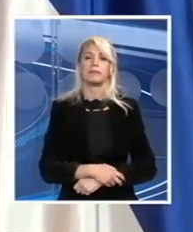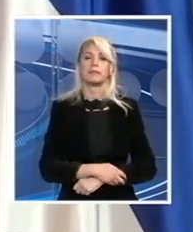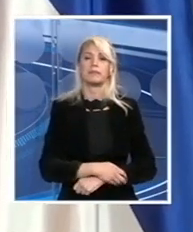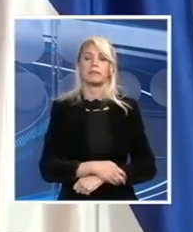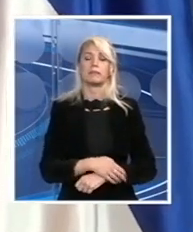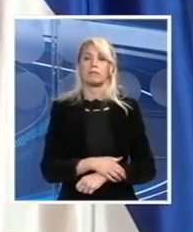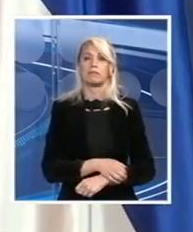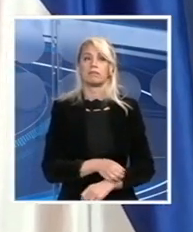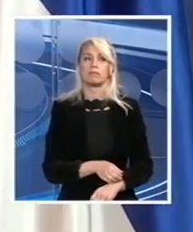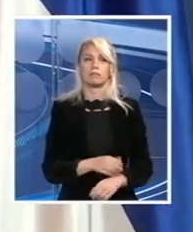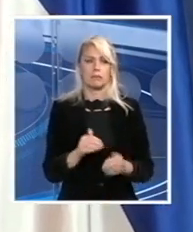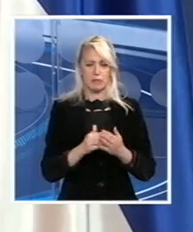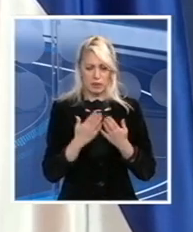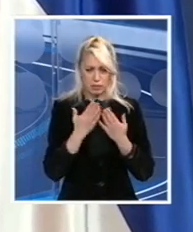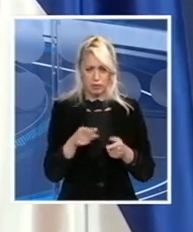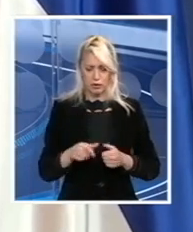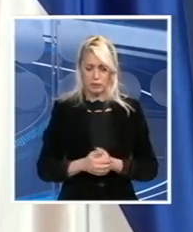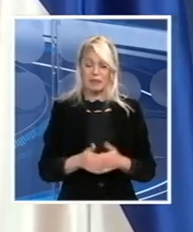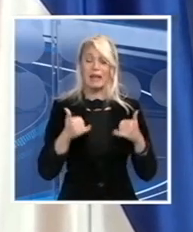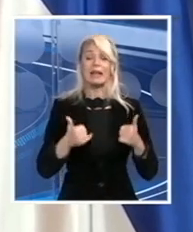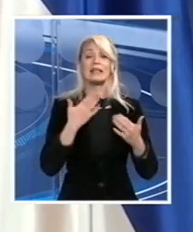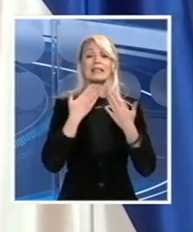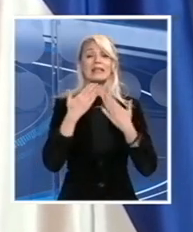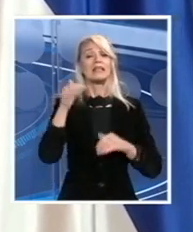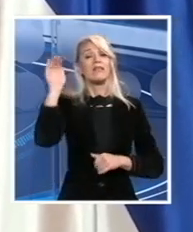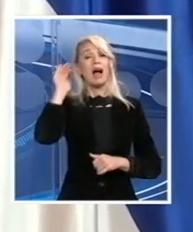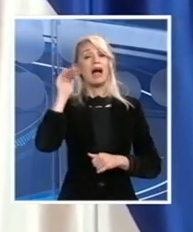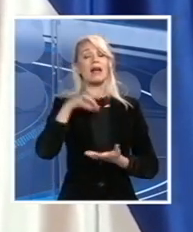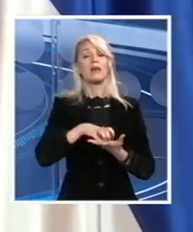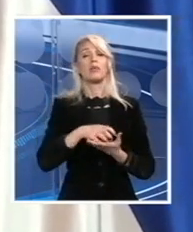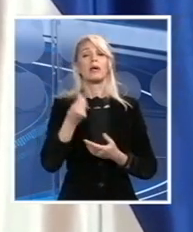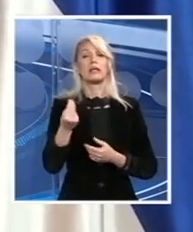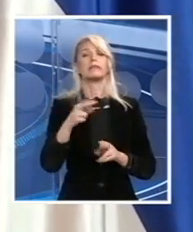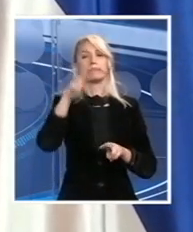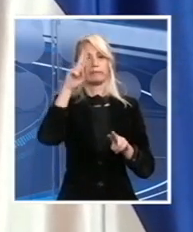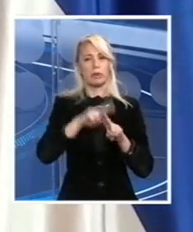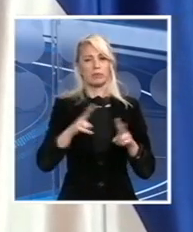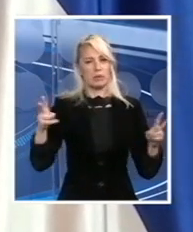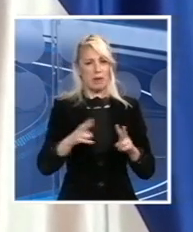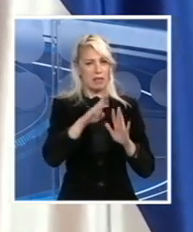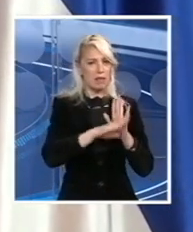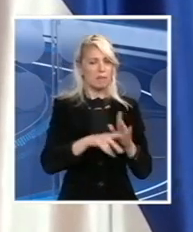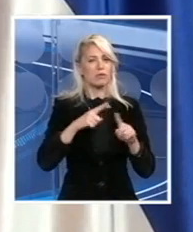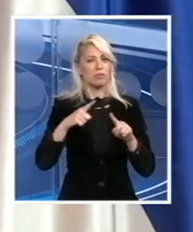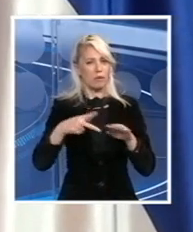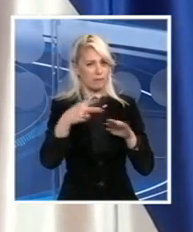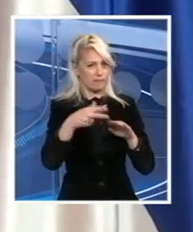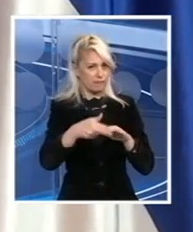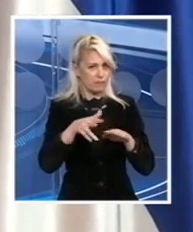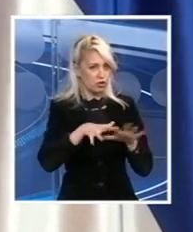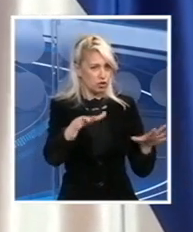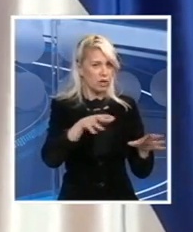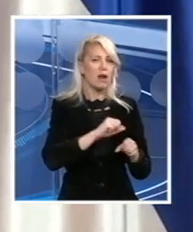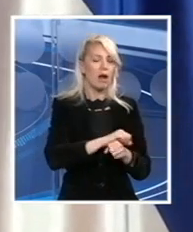treba da pročitam ovo. Na današnjoj sednici Vlade Republike Srbije odlučeno je o dodatnom popuštanju mera donetih u cilju prevencije širenja zarazne